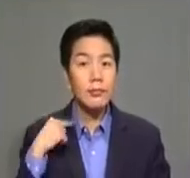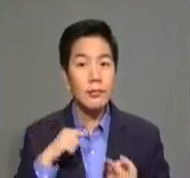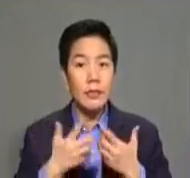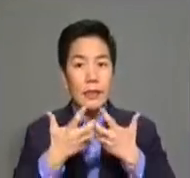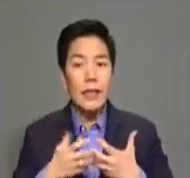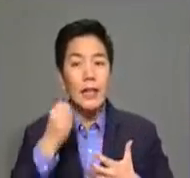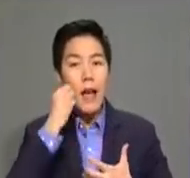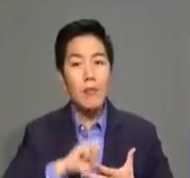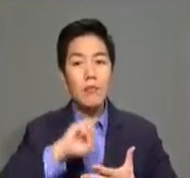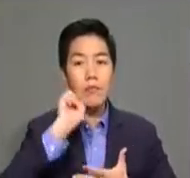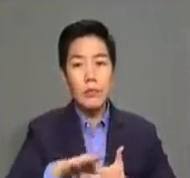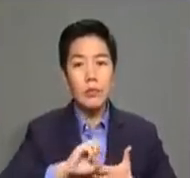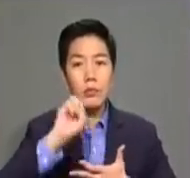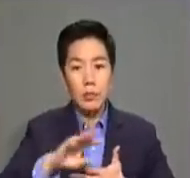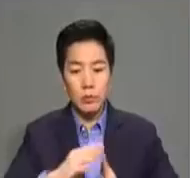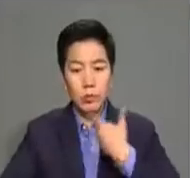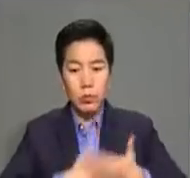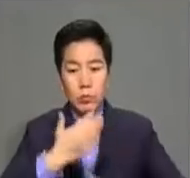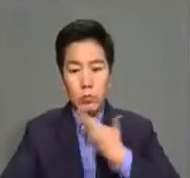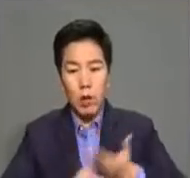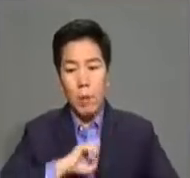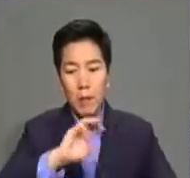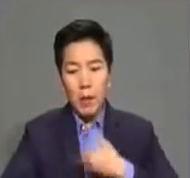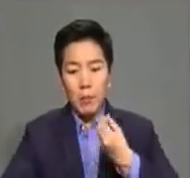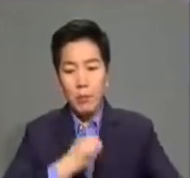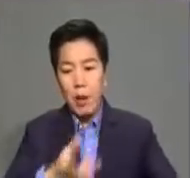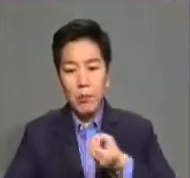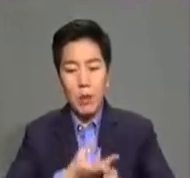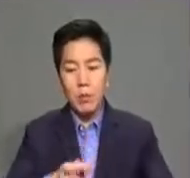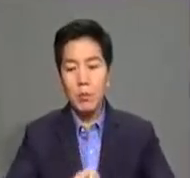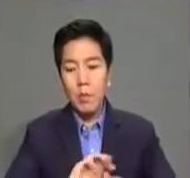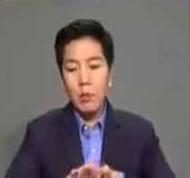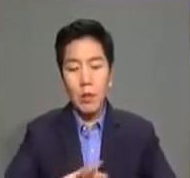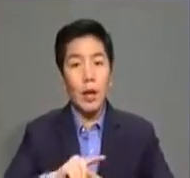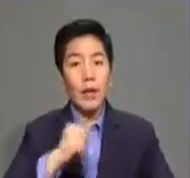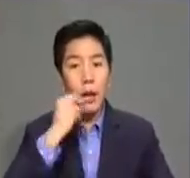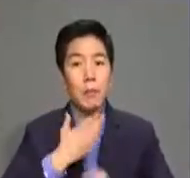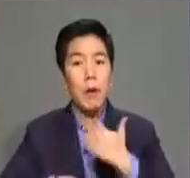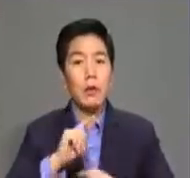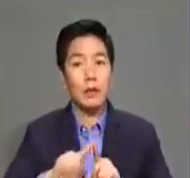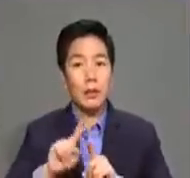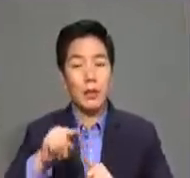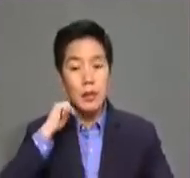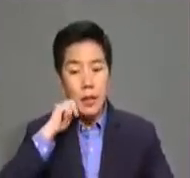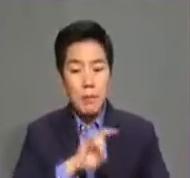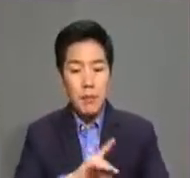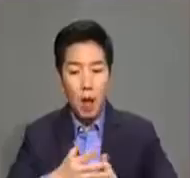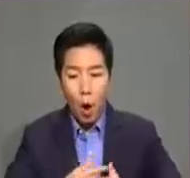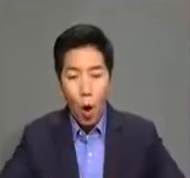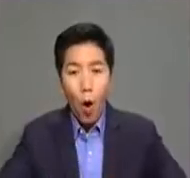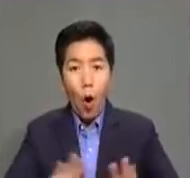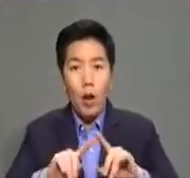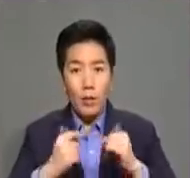ครื่องผลักดันน้ำของกรมชลประทานนะคะที่นำมาติดตั้งเพื่อเร่งระบายน้ำออกจากแม่น้ำเพชรบุรี